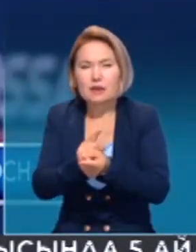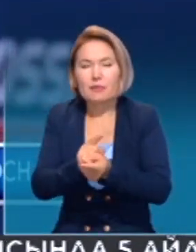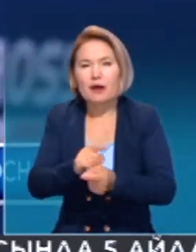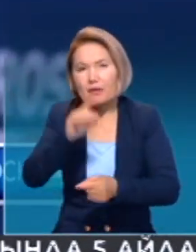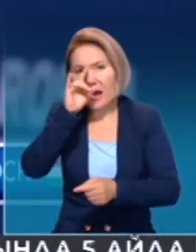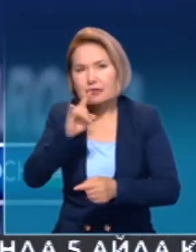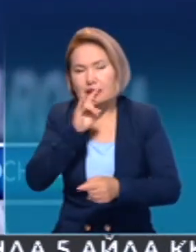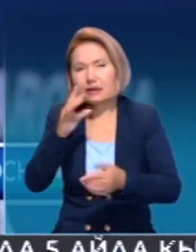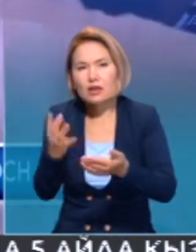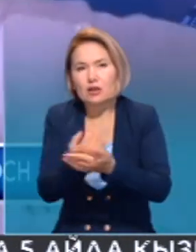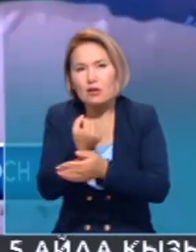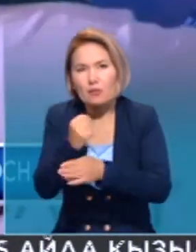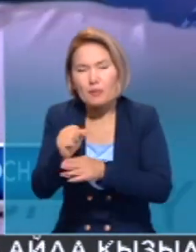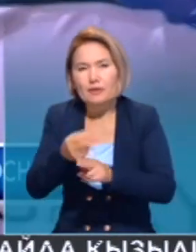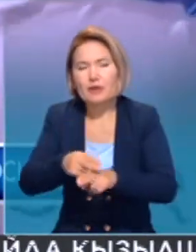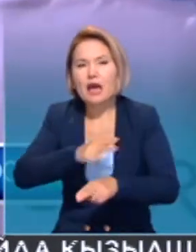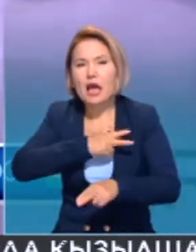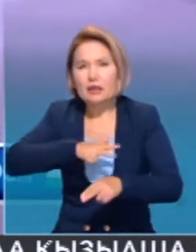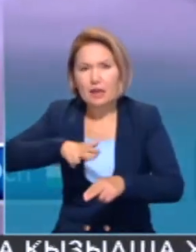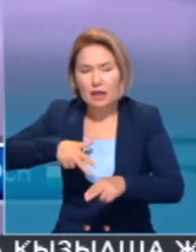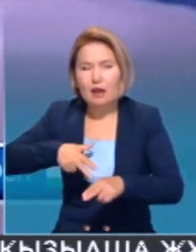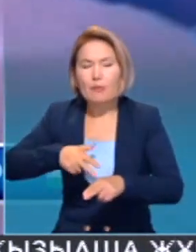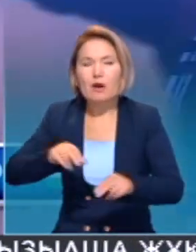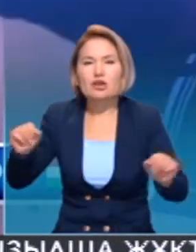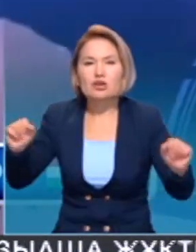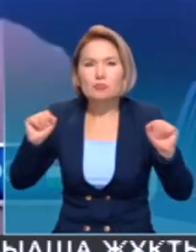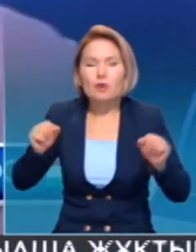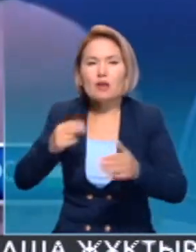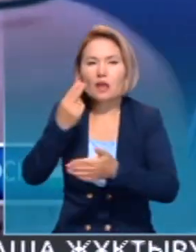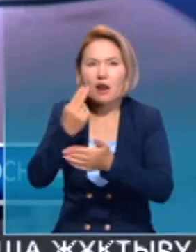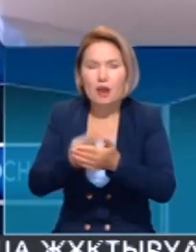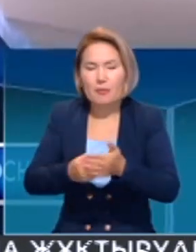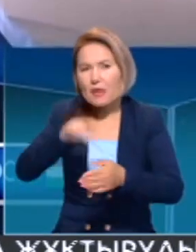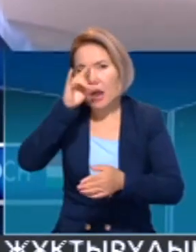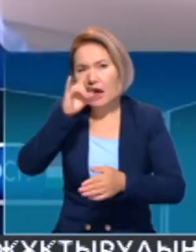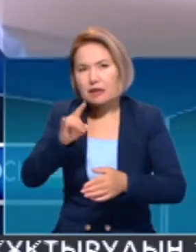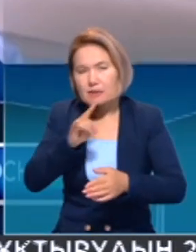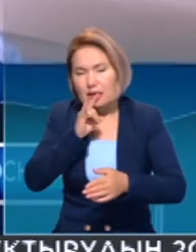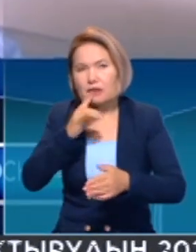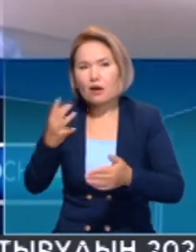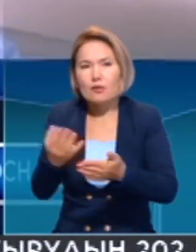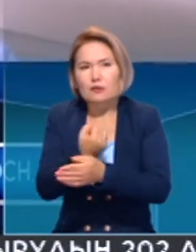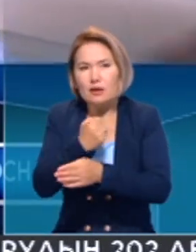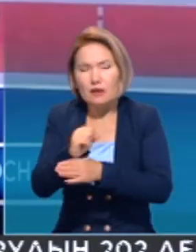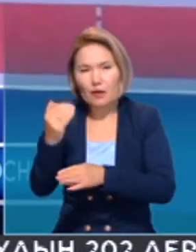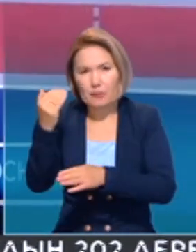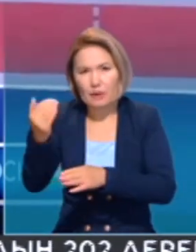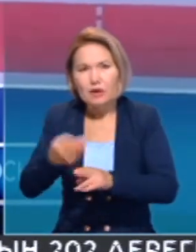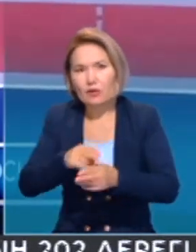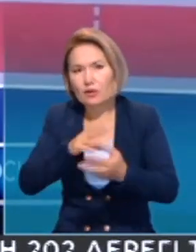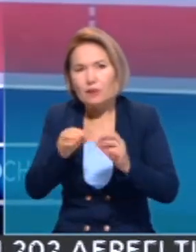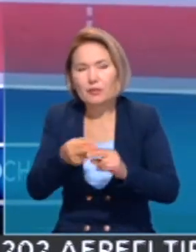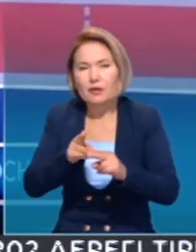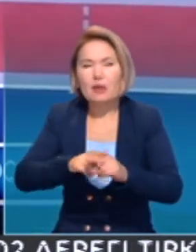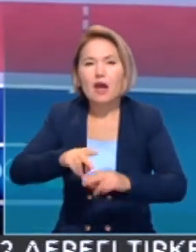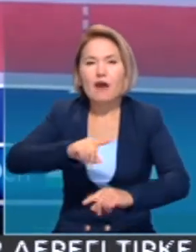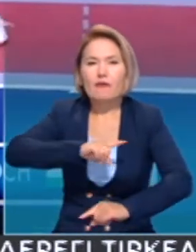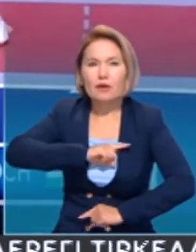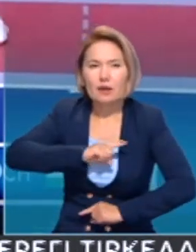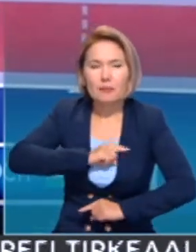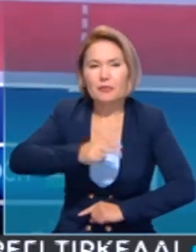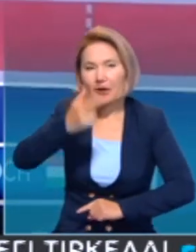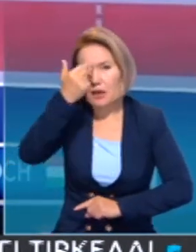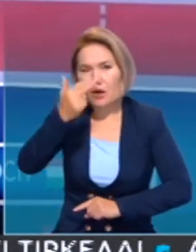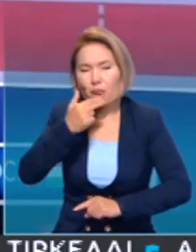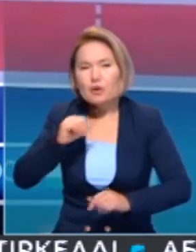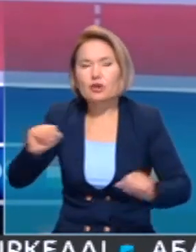есебімен жеңді. Содан кейін даниялық қарсыласын ұтып әлемнің бес дүркін чемпионы франциялық Янник Барельді қапы қалдырды. Ширек финалда